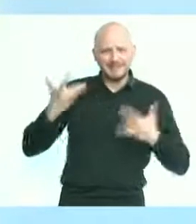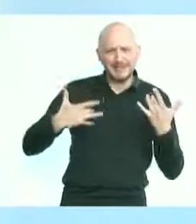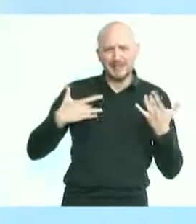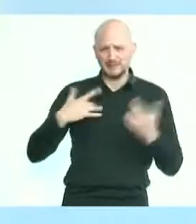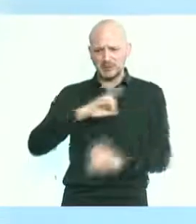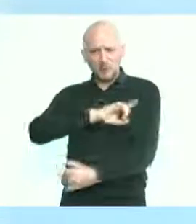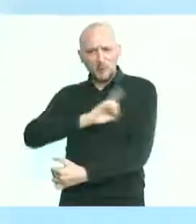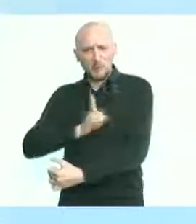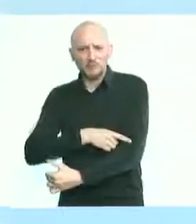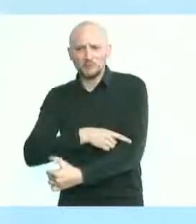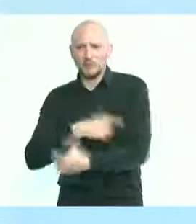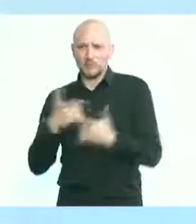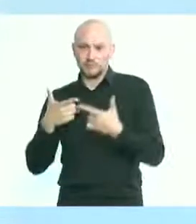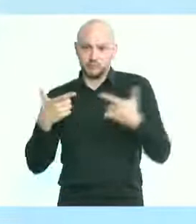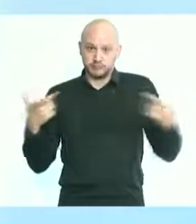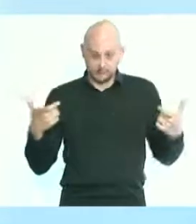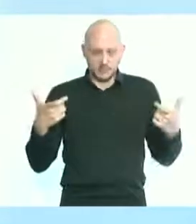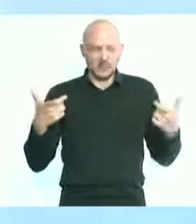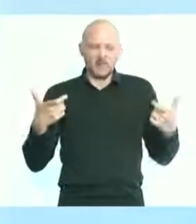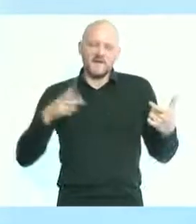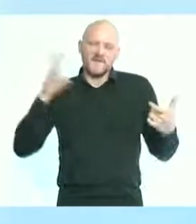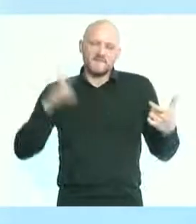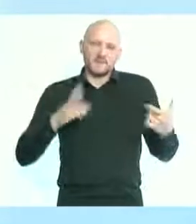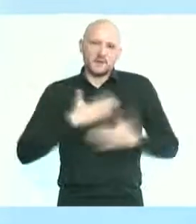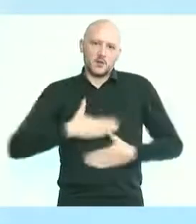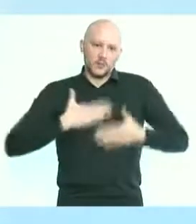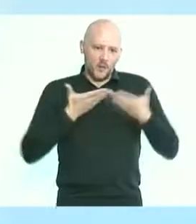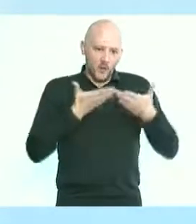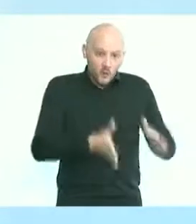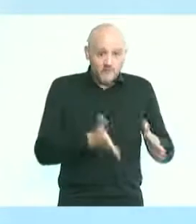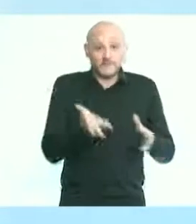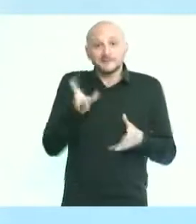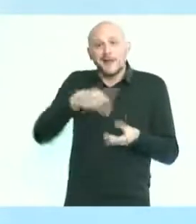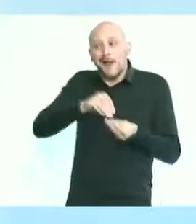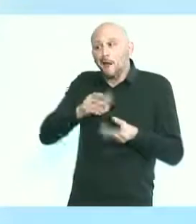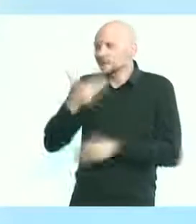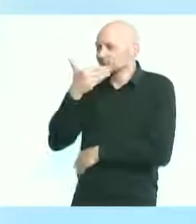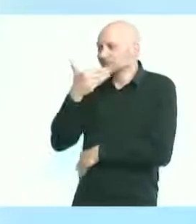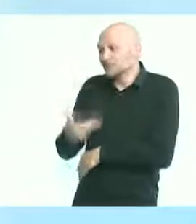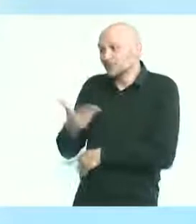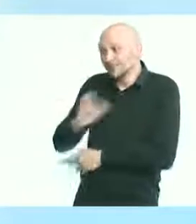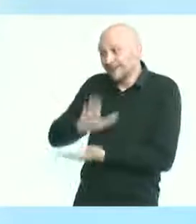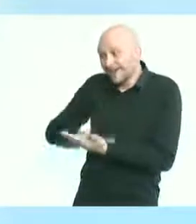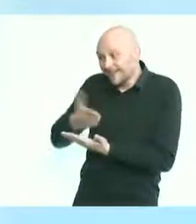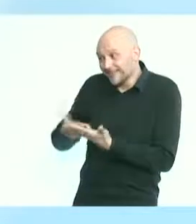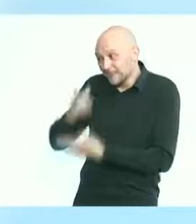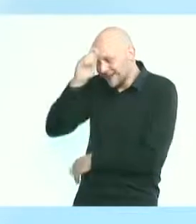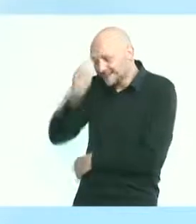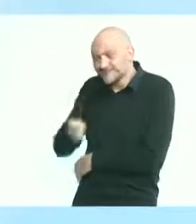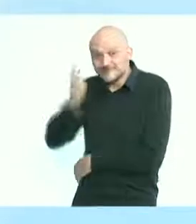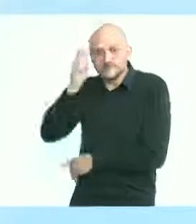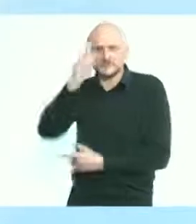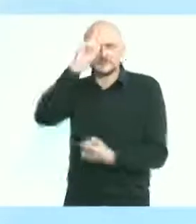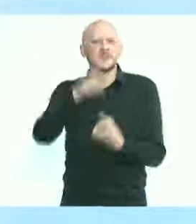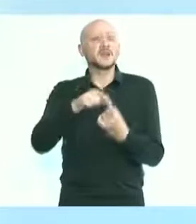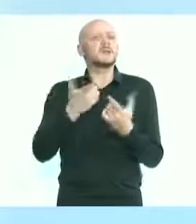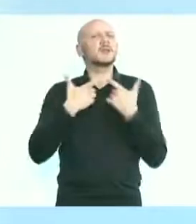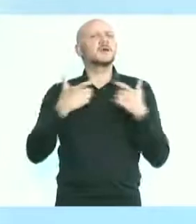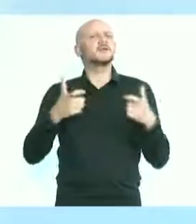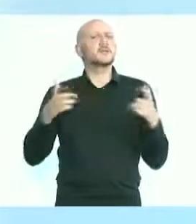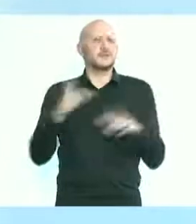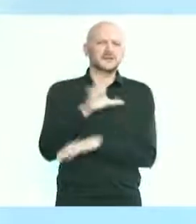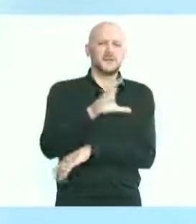Vraiment, puis permettez-moi aussi de saluer nos interprètes qui sont présents aujourd'hui pour cette accessibilité universelle qui nous tient tant à